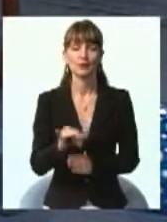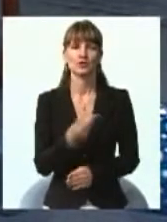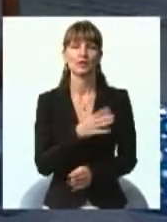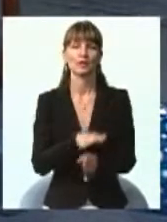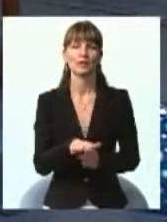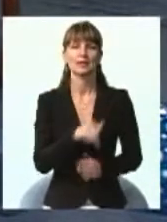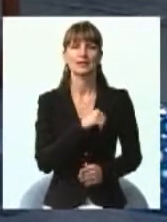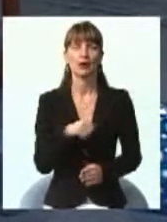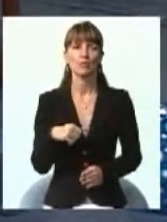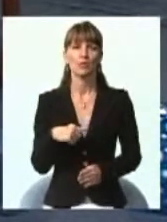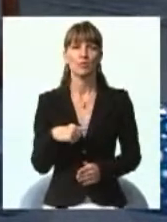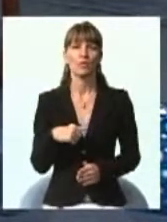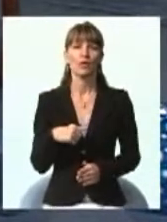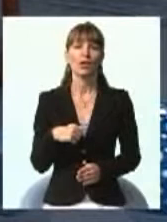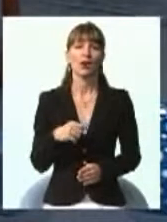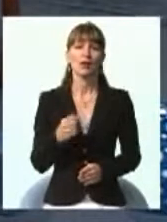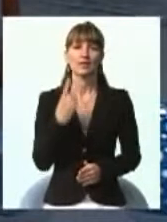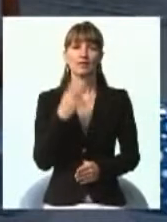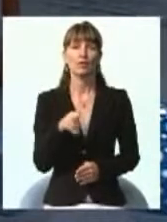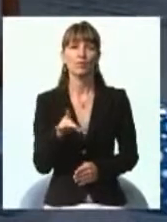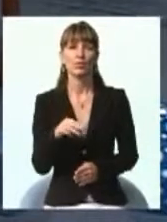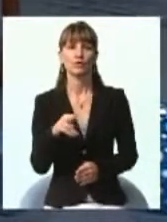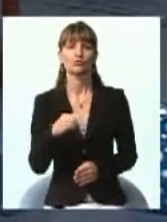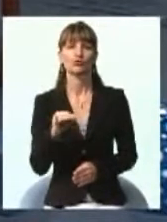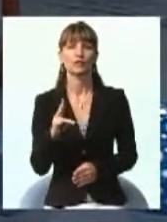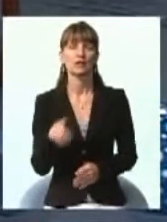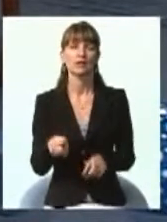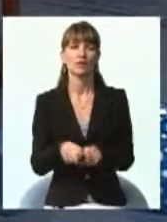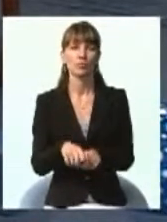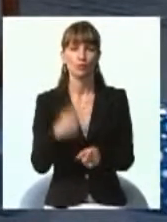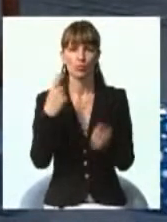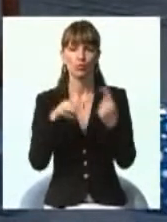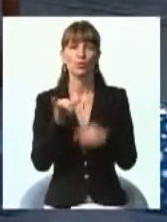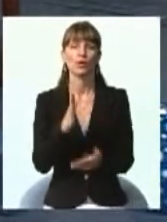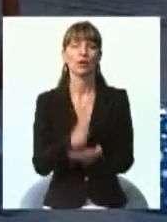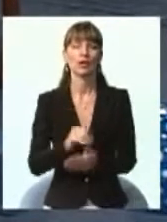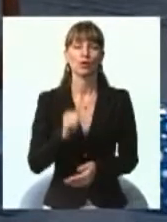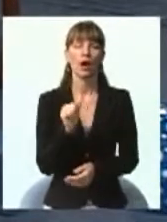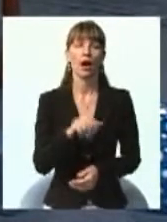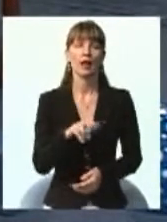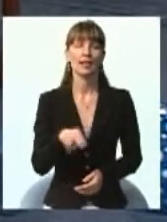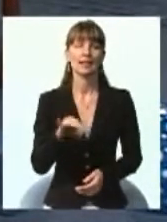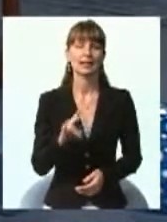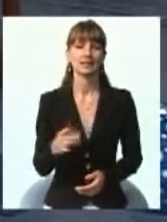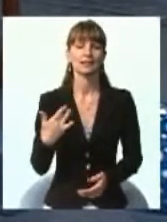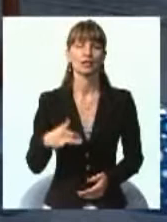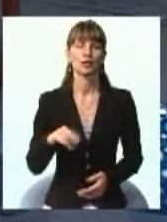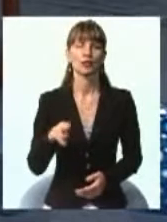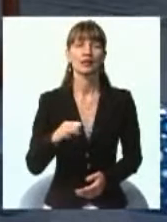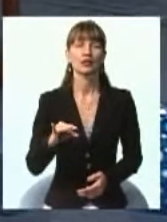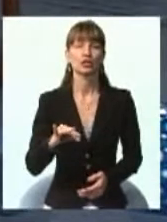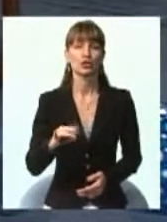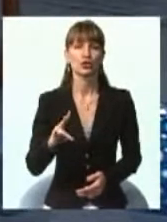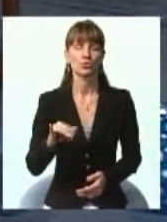самому. А ось дивились ми про джина такого в мультику. В нього є друзі Аладдин. Що це взагалі? Для чого йому друзі цьому джину?